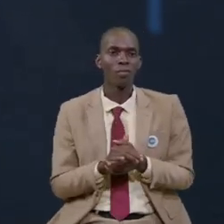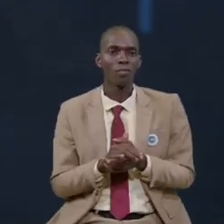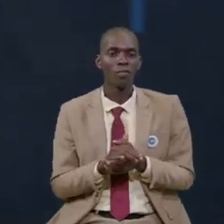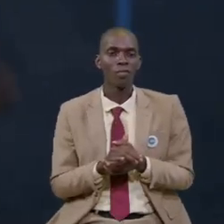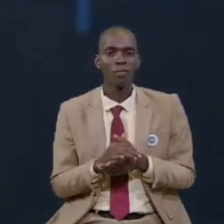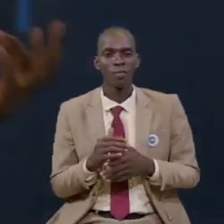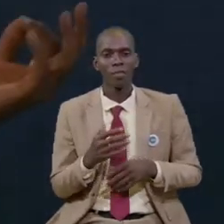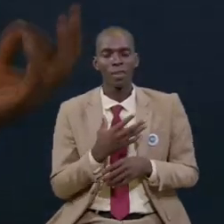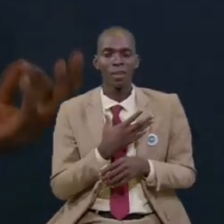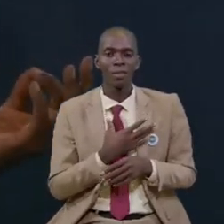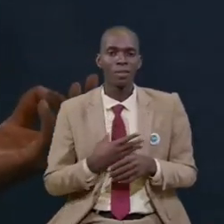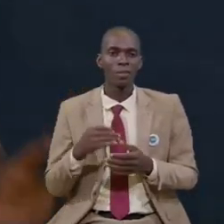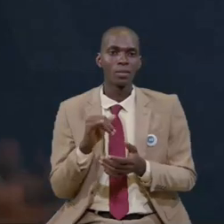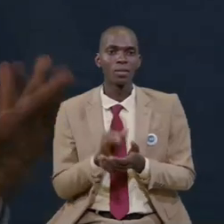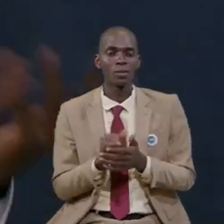Alors Pierre lui dit,